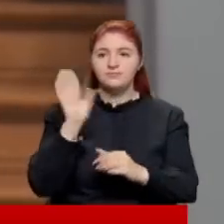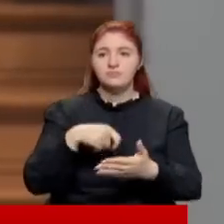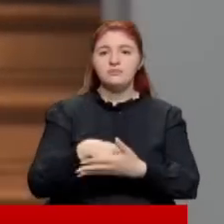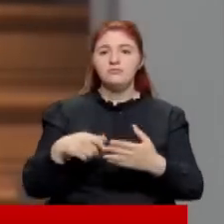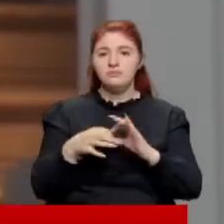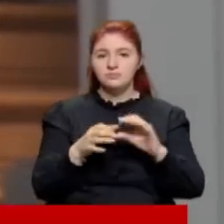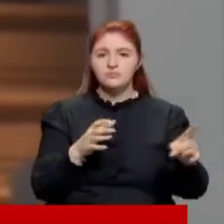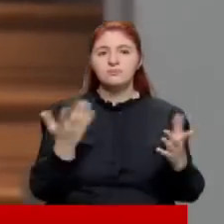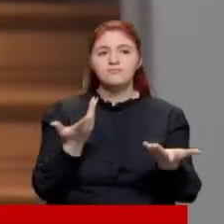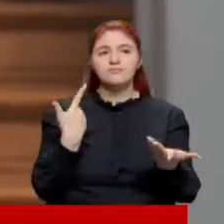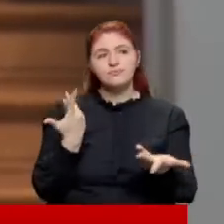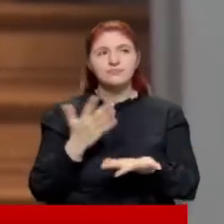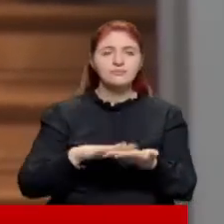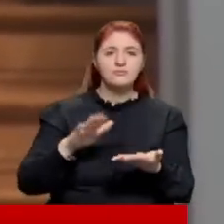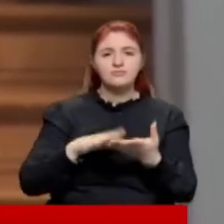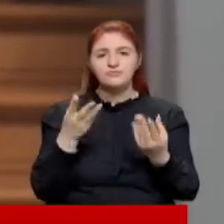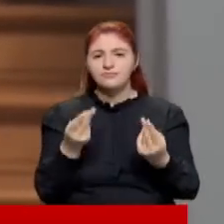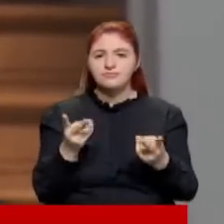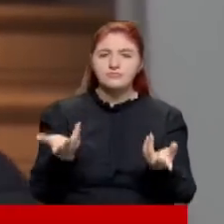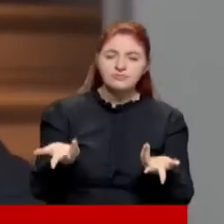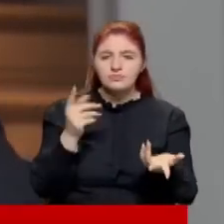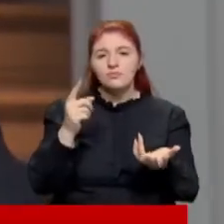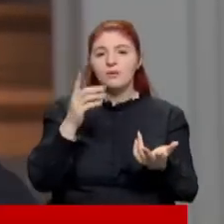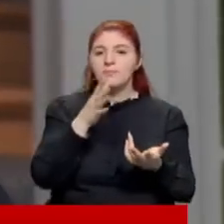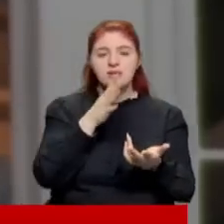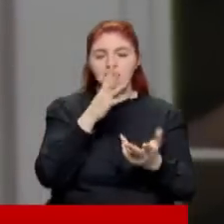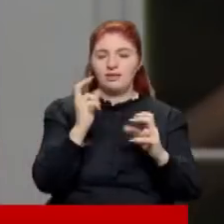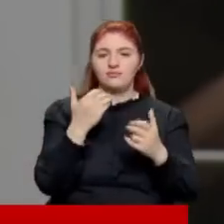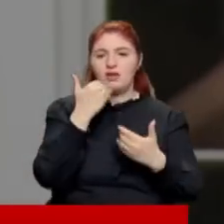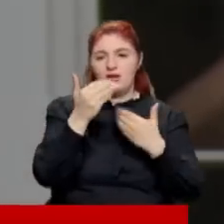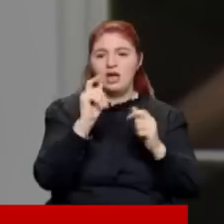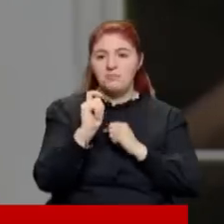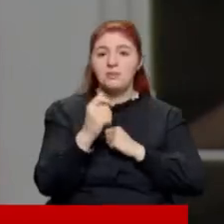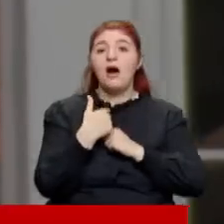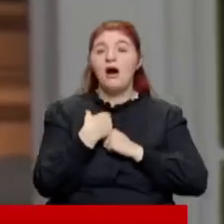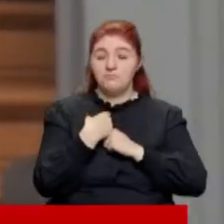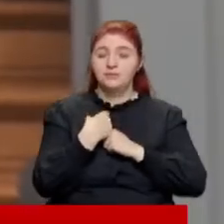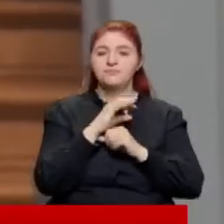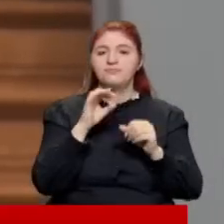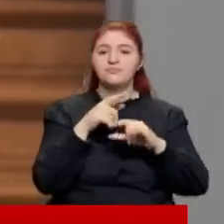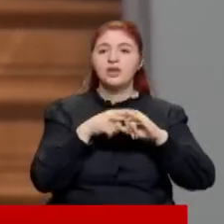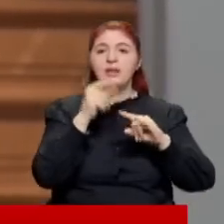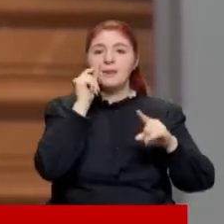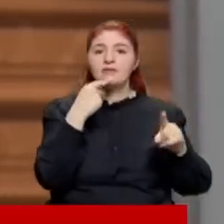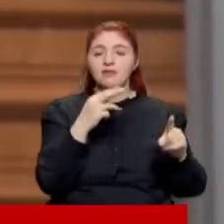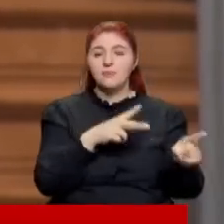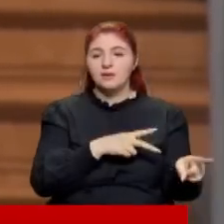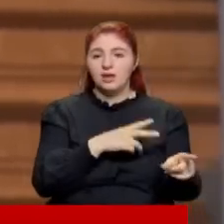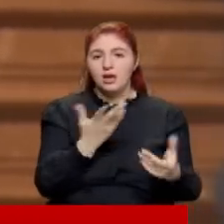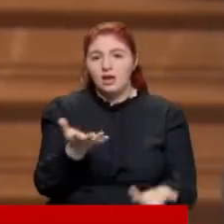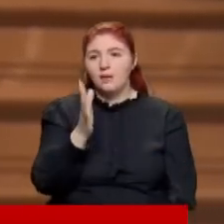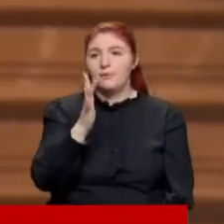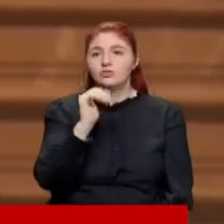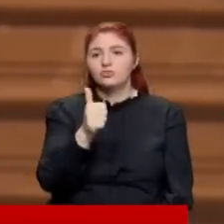maaşla ilgili nasıl bir düzenleme olabilir? Onun bilgisini ekranlarınıza taşıyalım ama tam da Haydar Bey'in dediği gibi